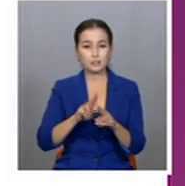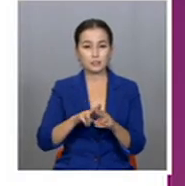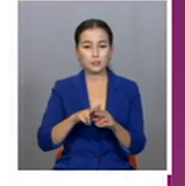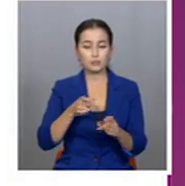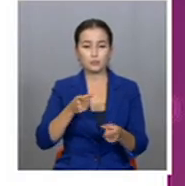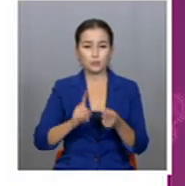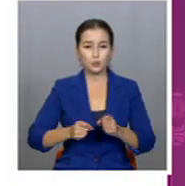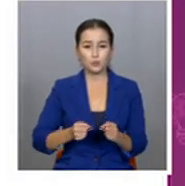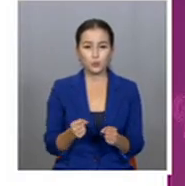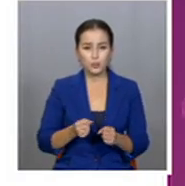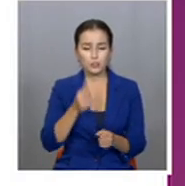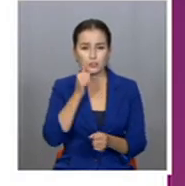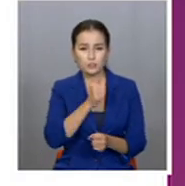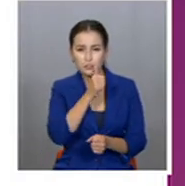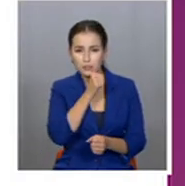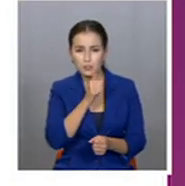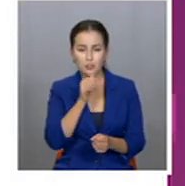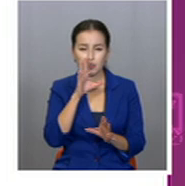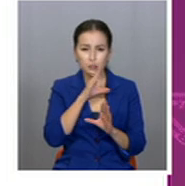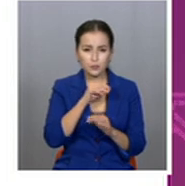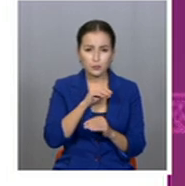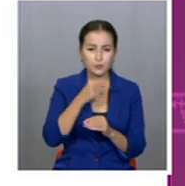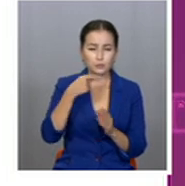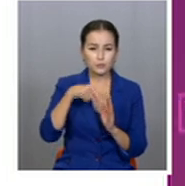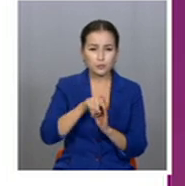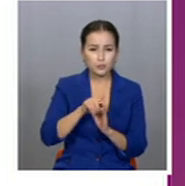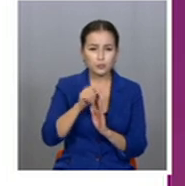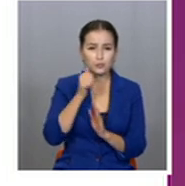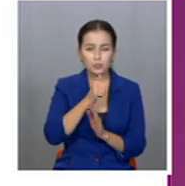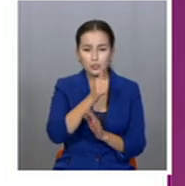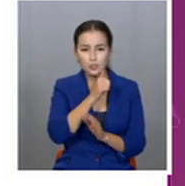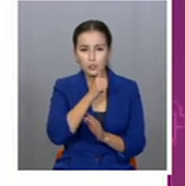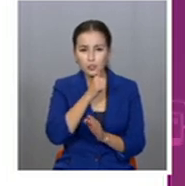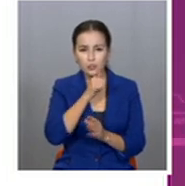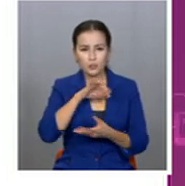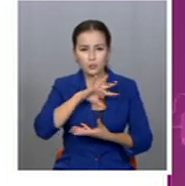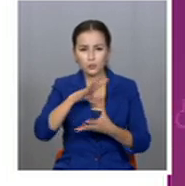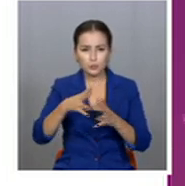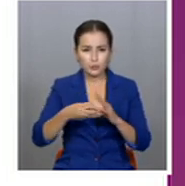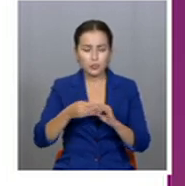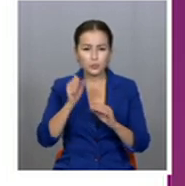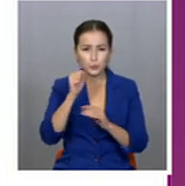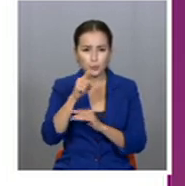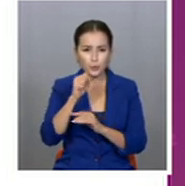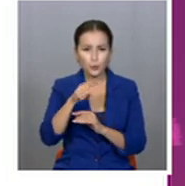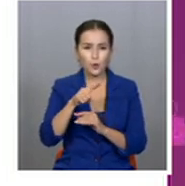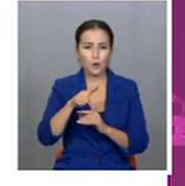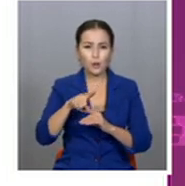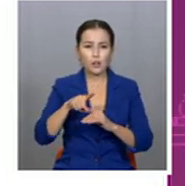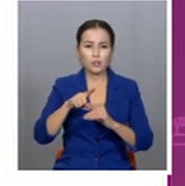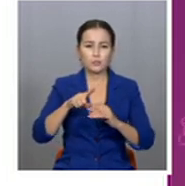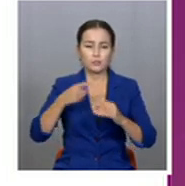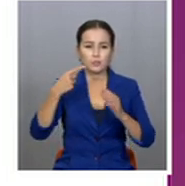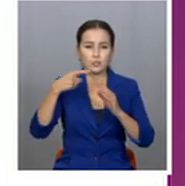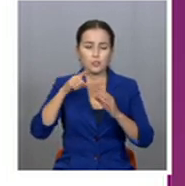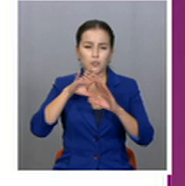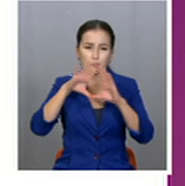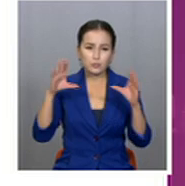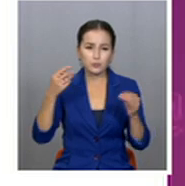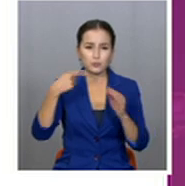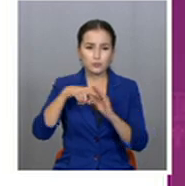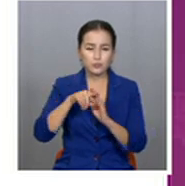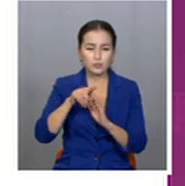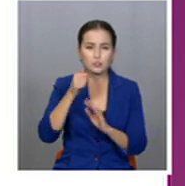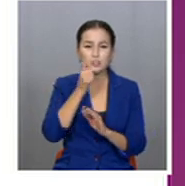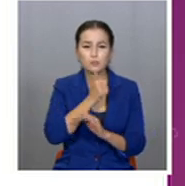сыр сақтайды, ішкі сыры берік қойма, нолы шатқал, алтын сарай, сұңғақ тікшің, жұмбақ